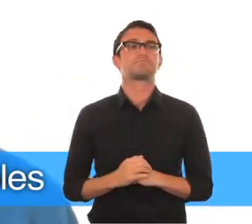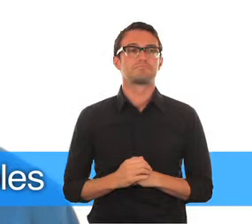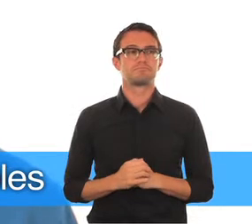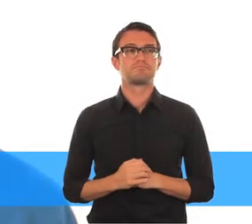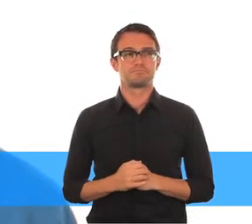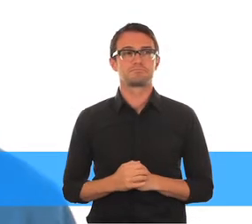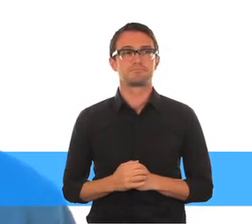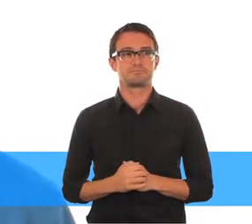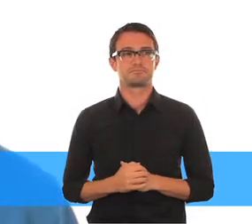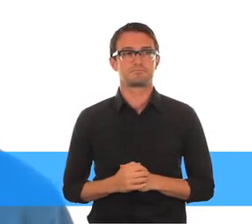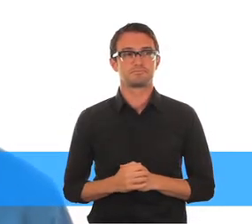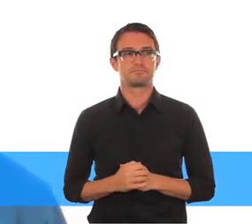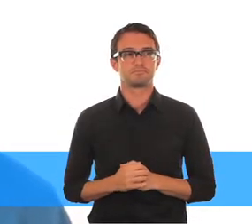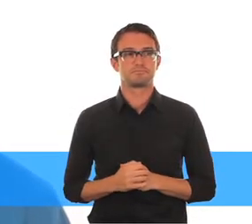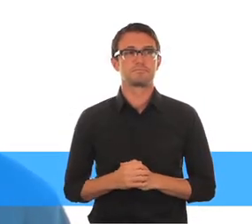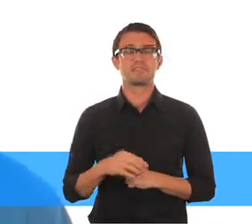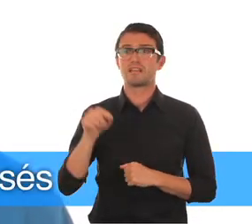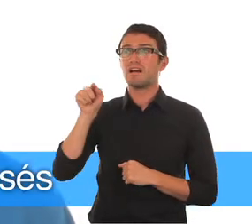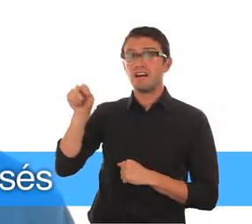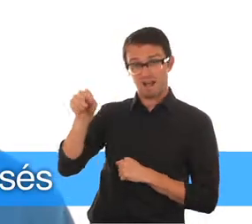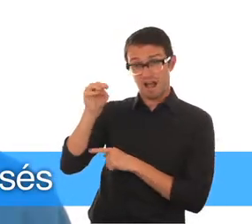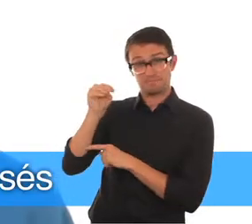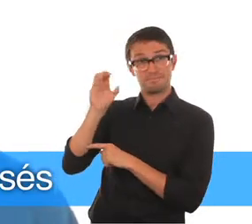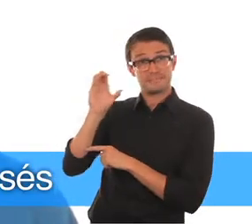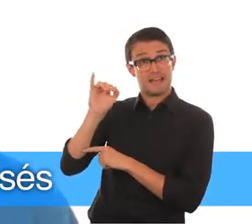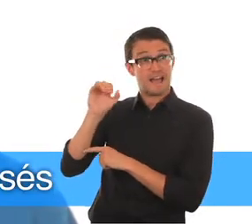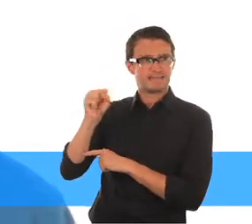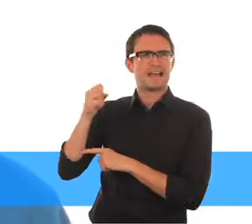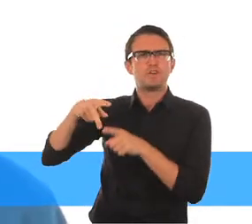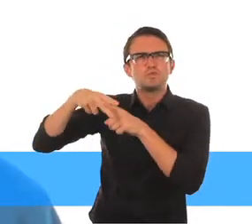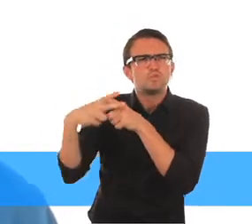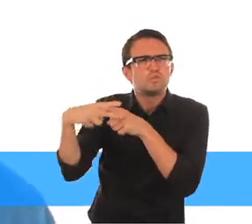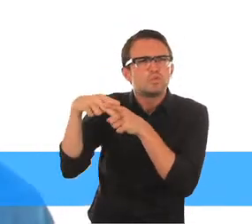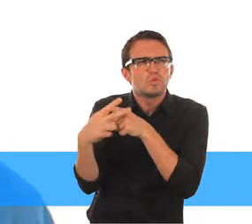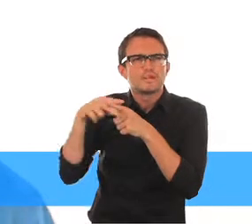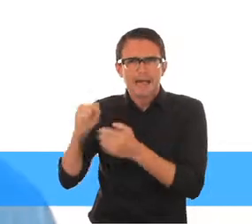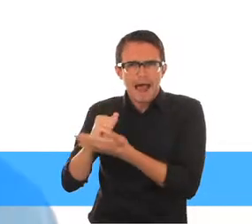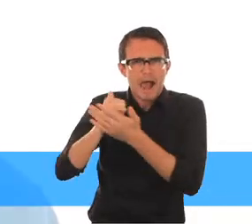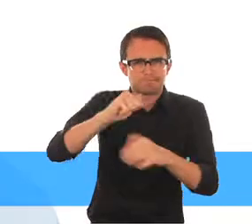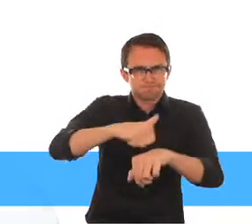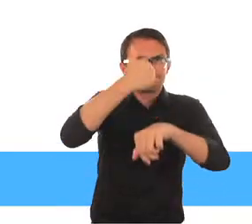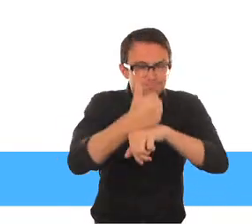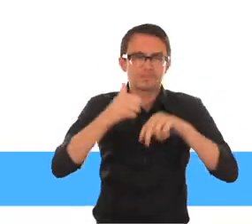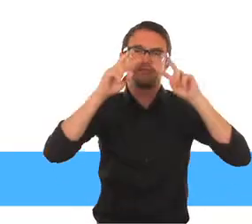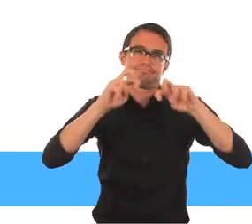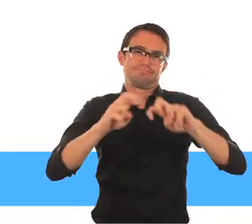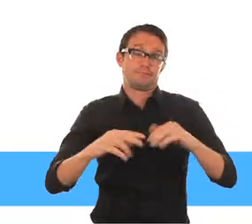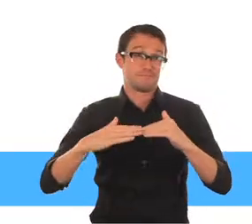multiples, MIX, détient les outils nécessaires pour mesurer le handicap et nous sommes disposés à aider les pays à les mettre en œuvre.